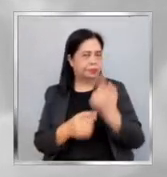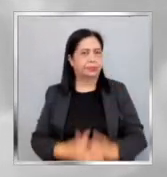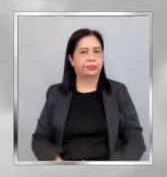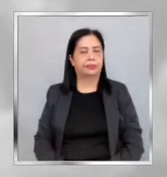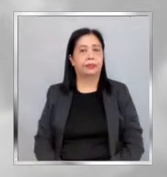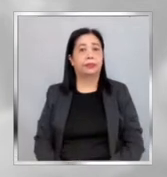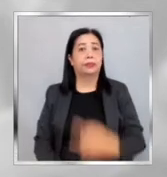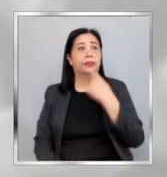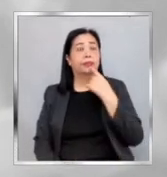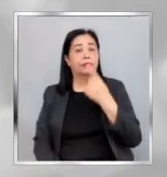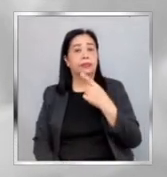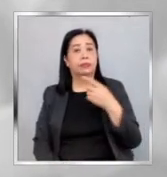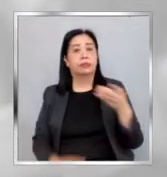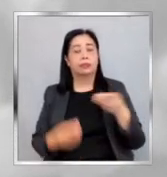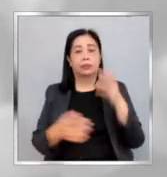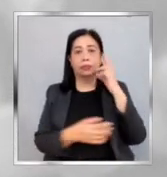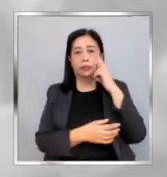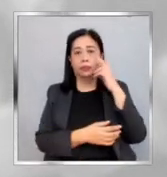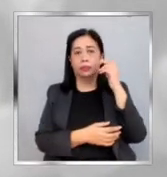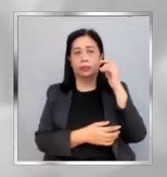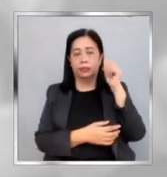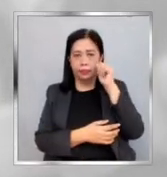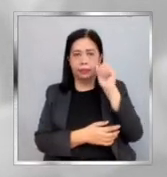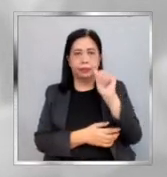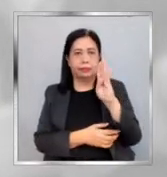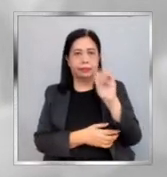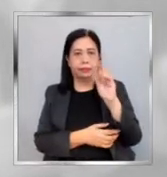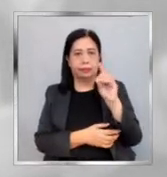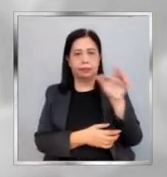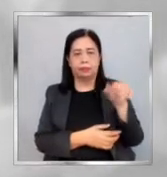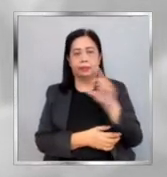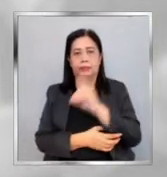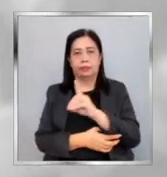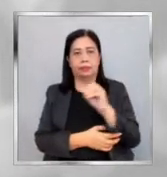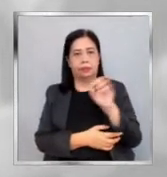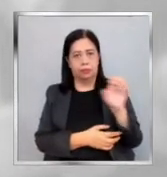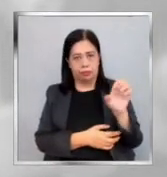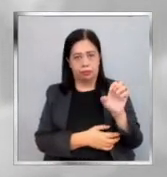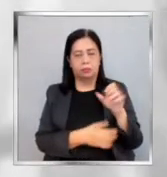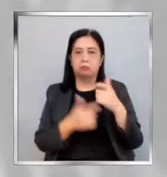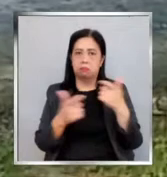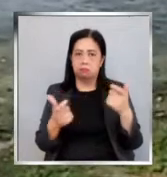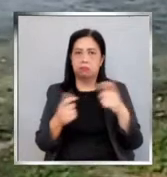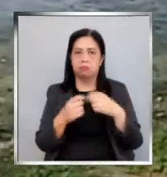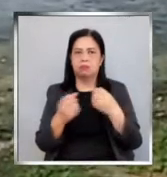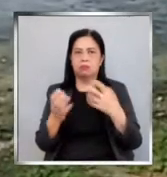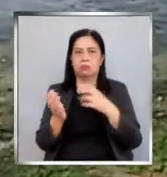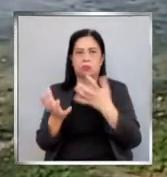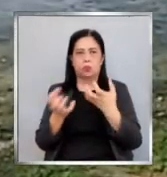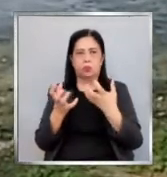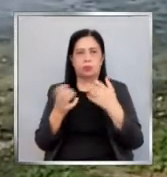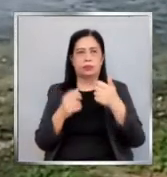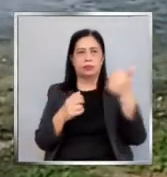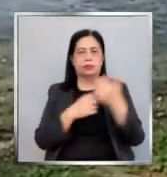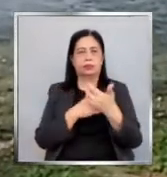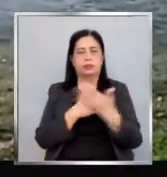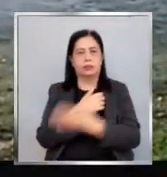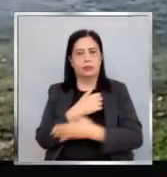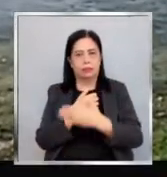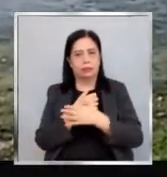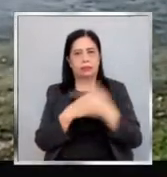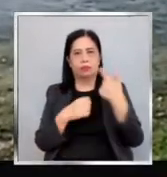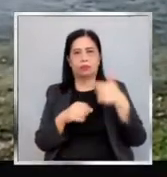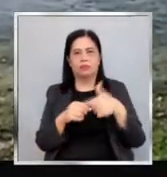kay Director Rino David o Rino Abad ng Energy Department, malaki raw ang demand ng ibang bansa sa gasolina kaya hindi